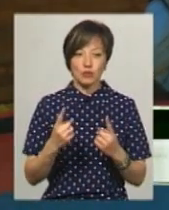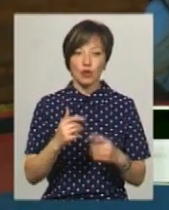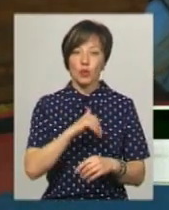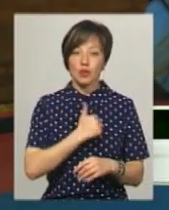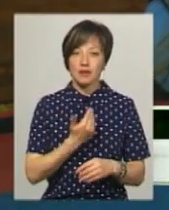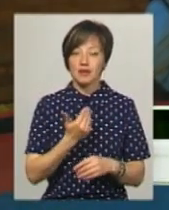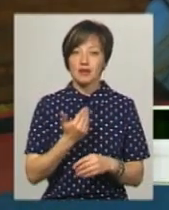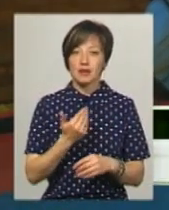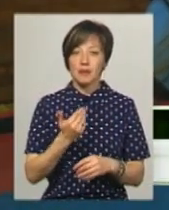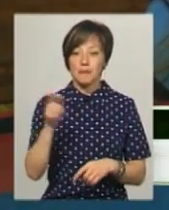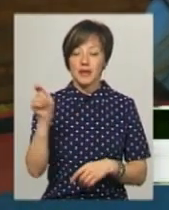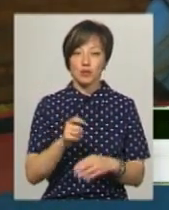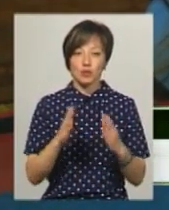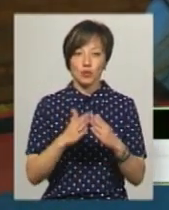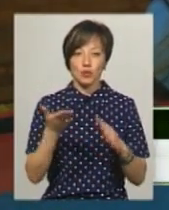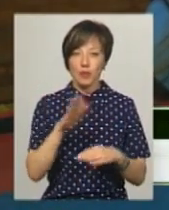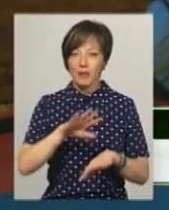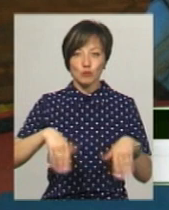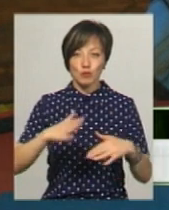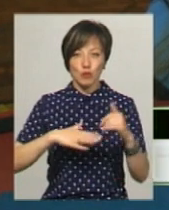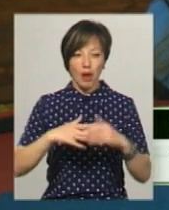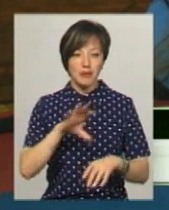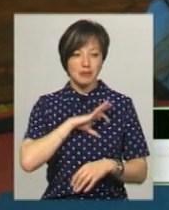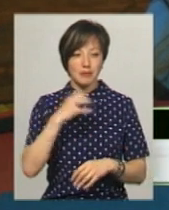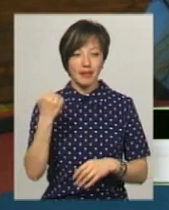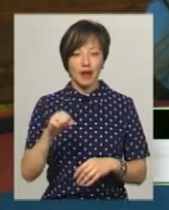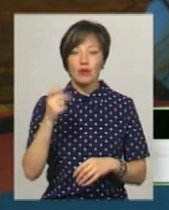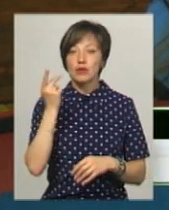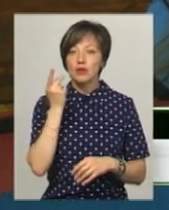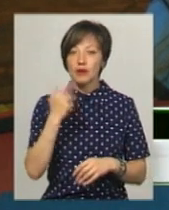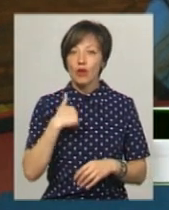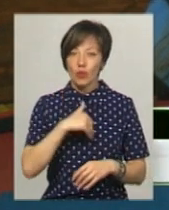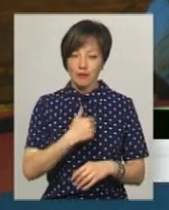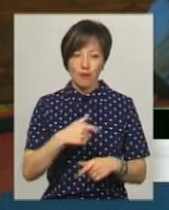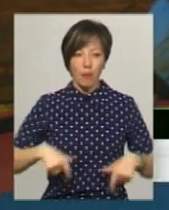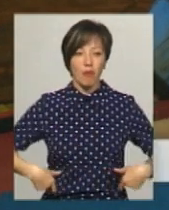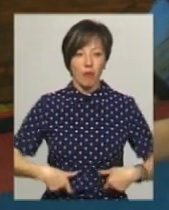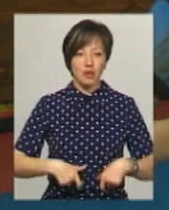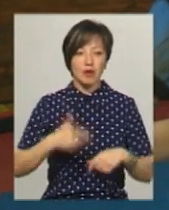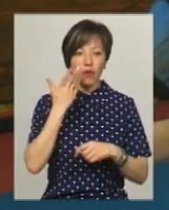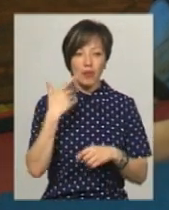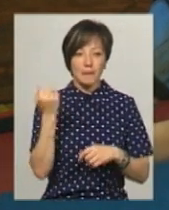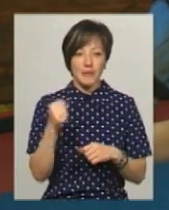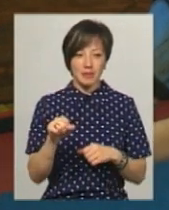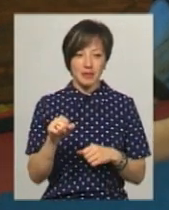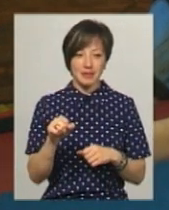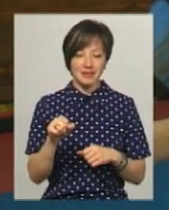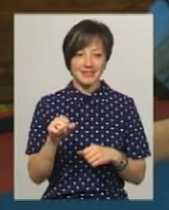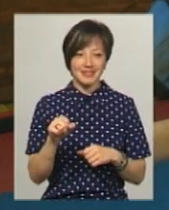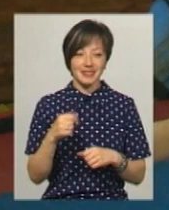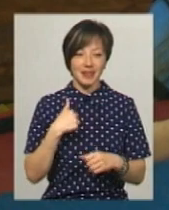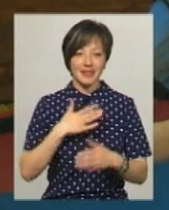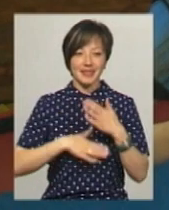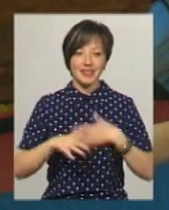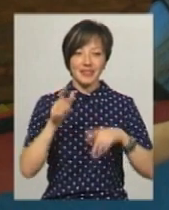хотів приїхати додому не з пустими руками, а з медалі. Я дуже хотів собі пояса. А коли я переміг, я